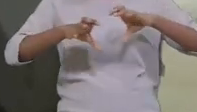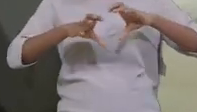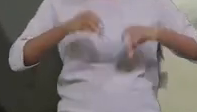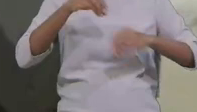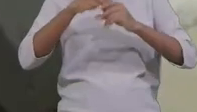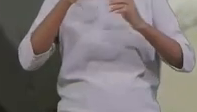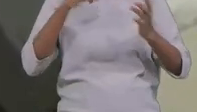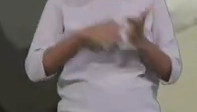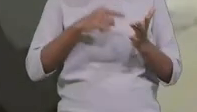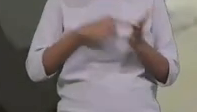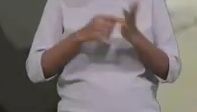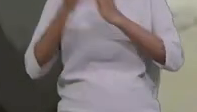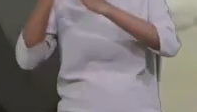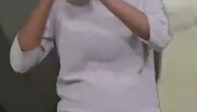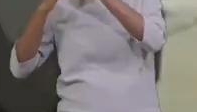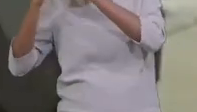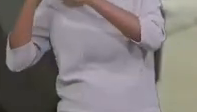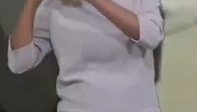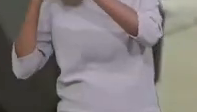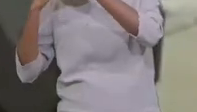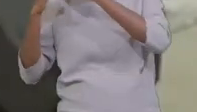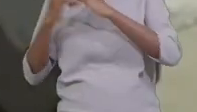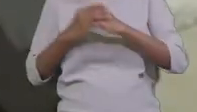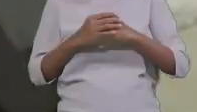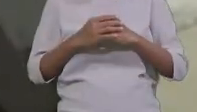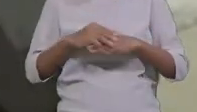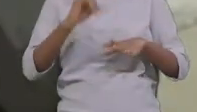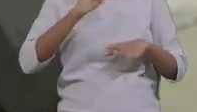faire, dans cette génération,